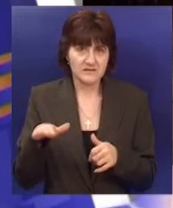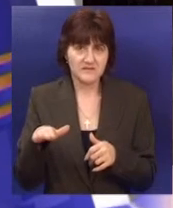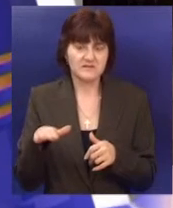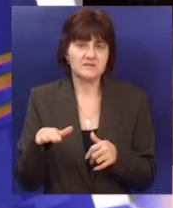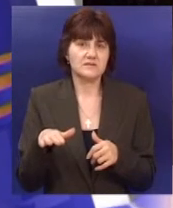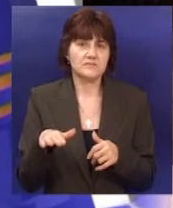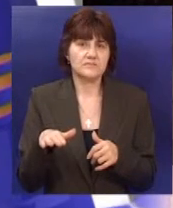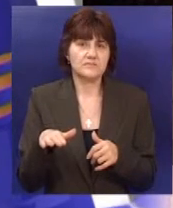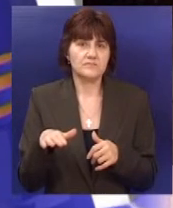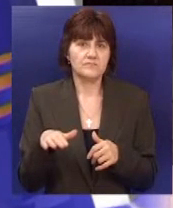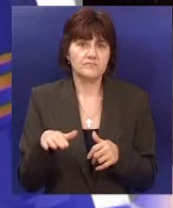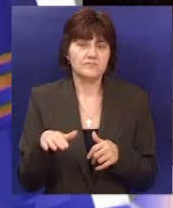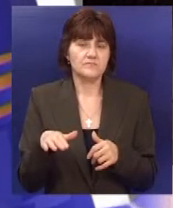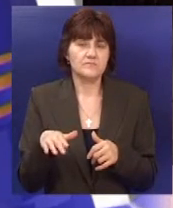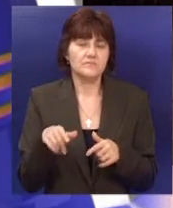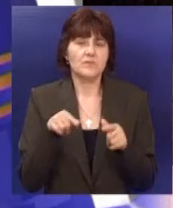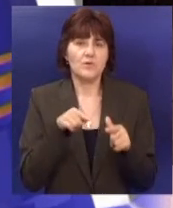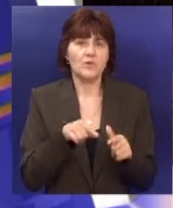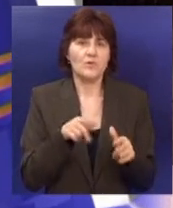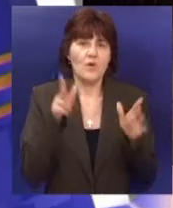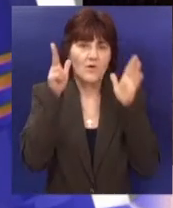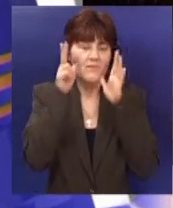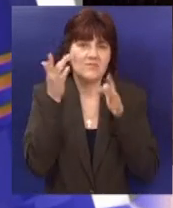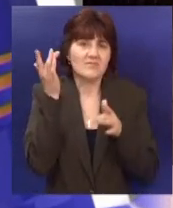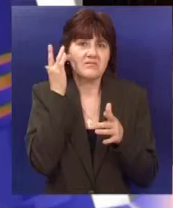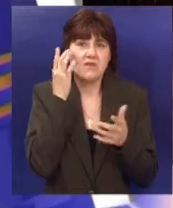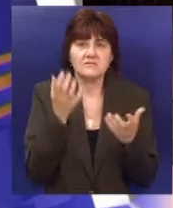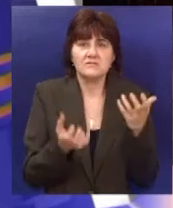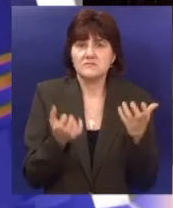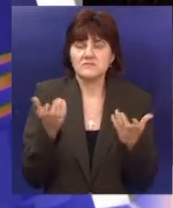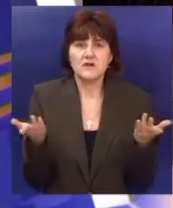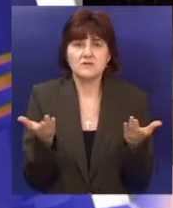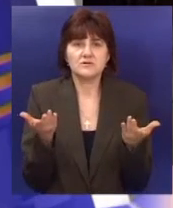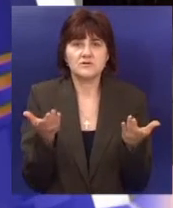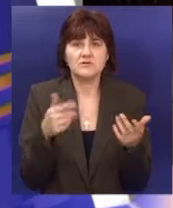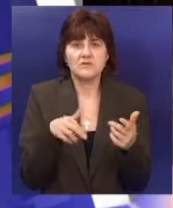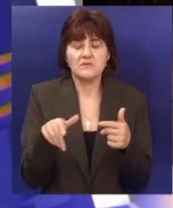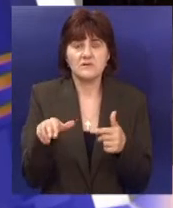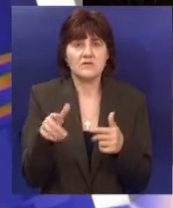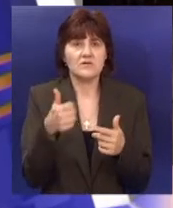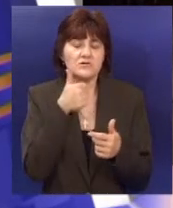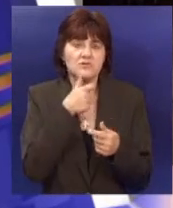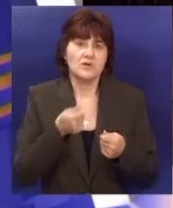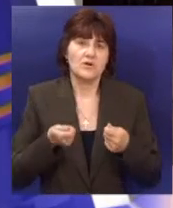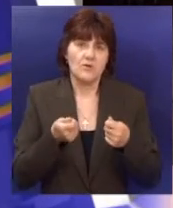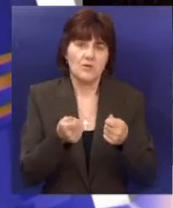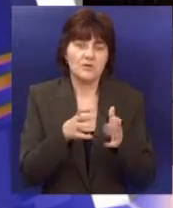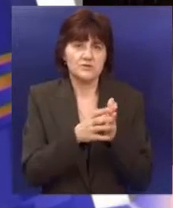deca u tom dobu ne znaju dovoljno šta ih čeka